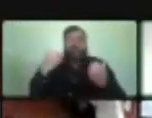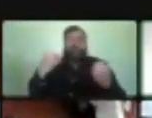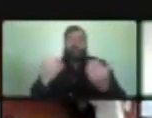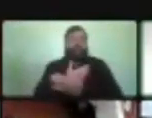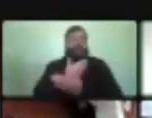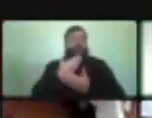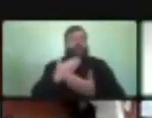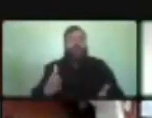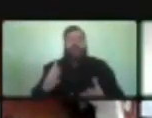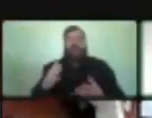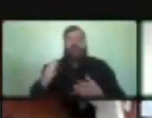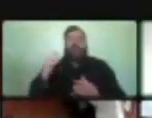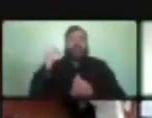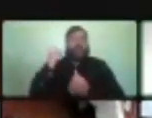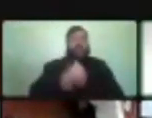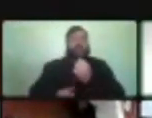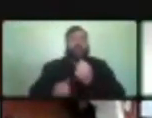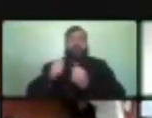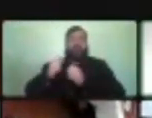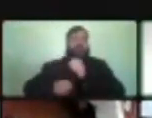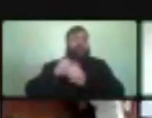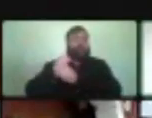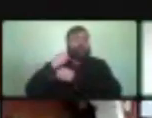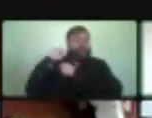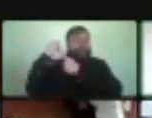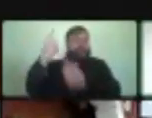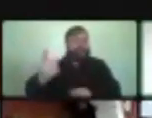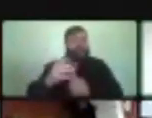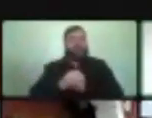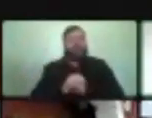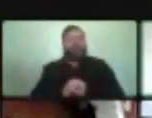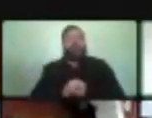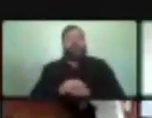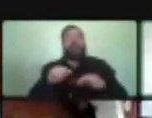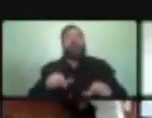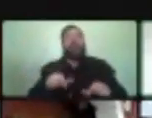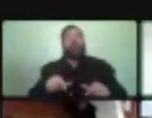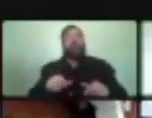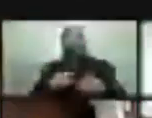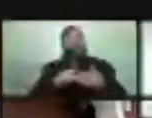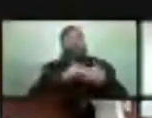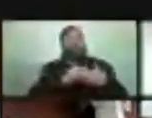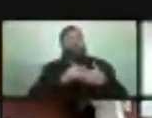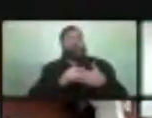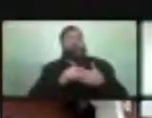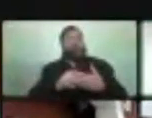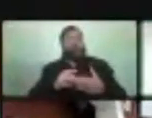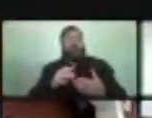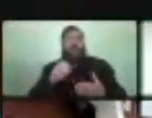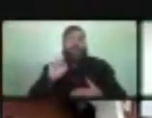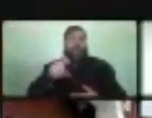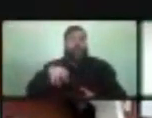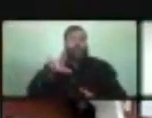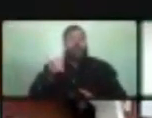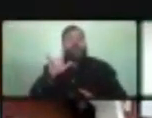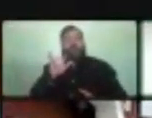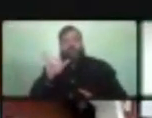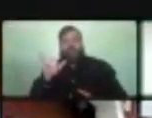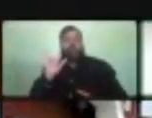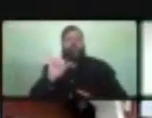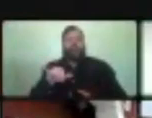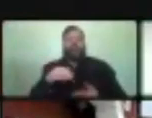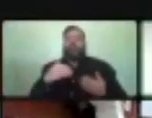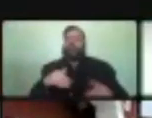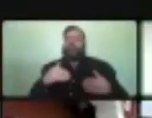tumeweza kukabiliana na changamoto kwa njia mbalimbali. Usawa ni msingi mwingine mmoja ambao tumekuwa